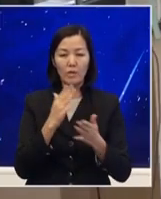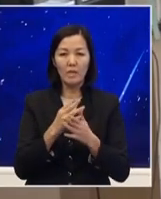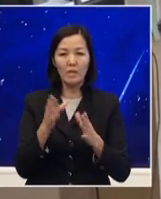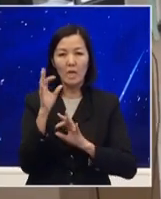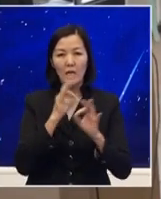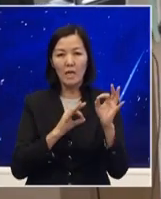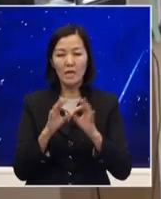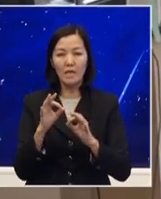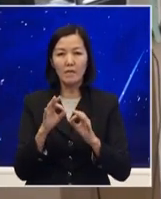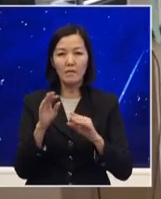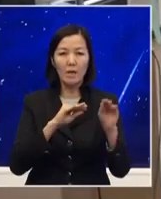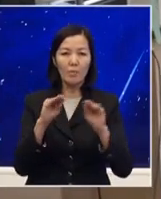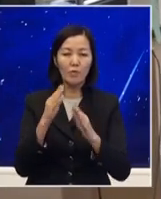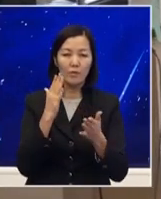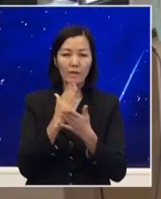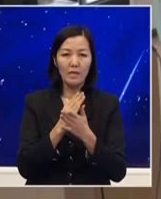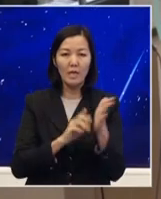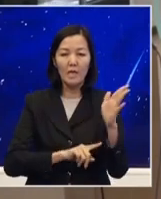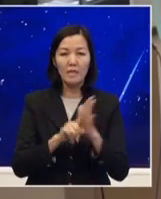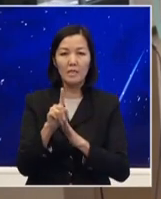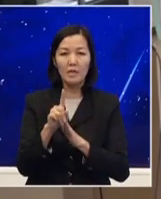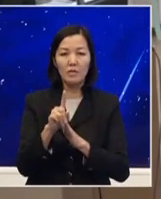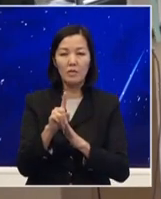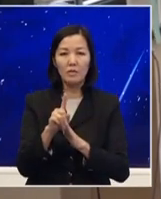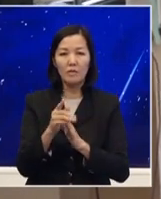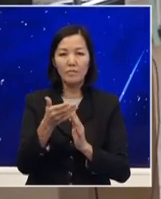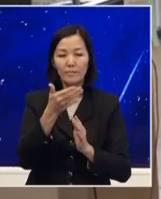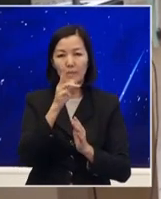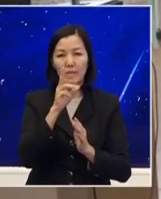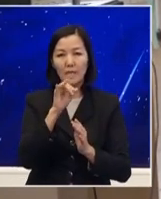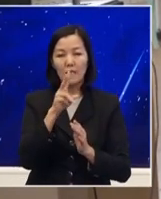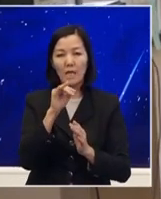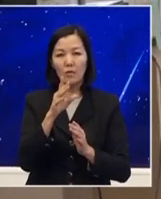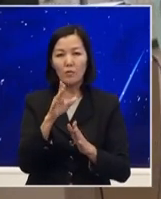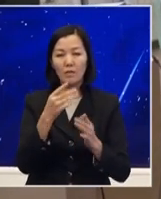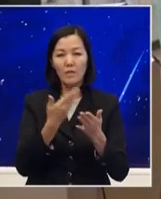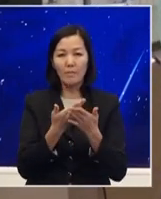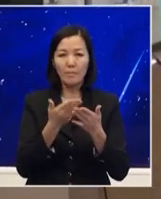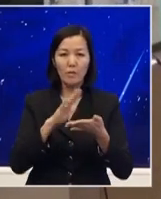лекарственные препараты и аппаратура. Вначале мы подаем пациенту увлажненный кислород. В случае ухудшения